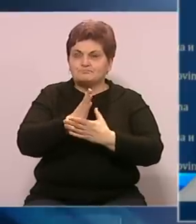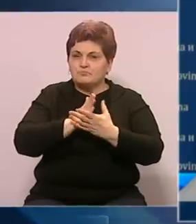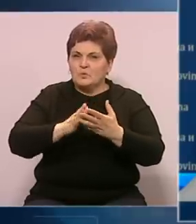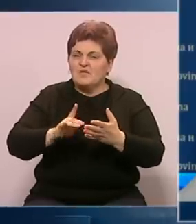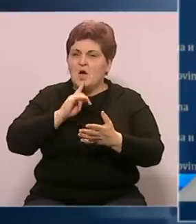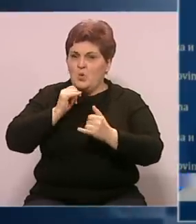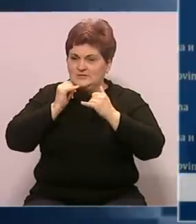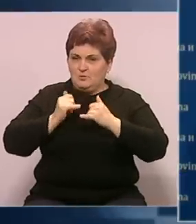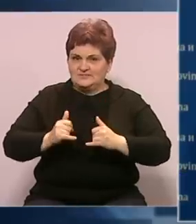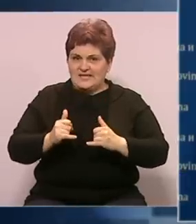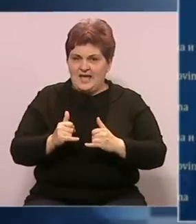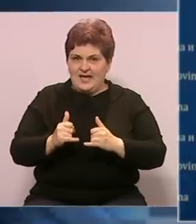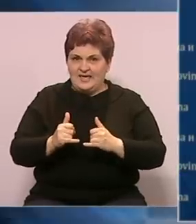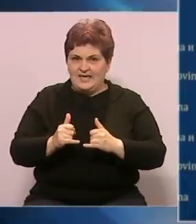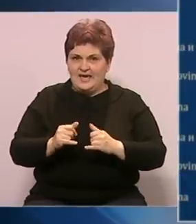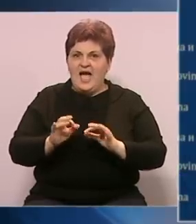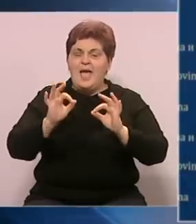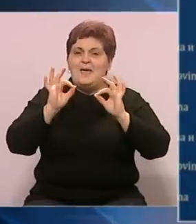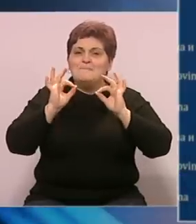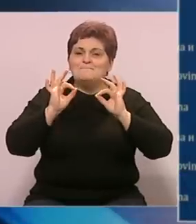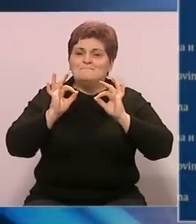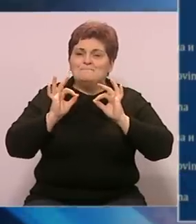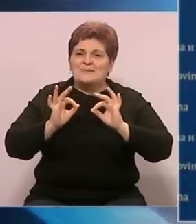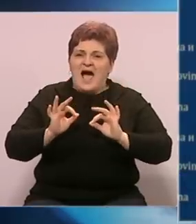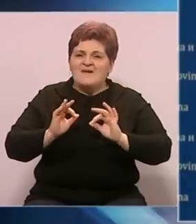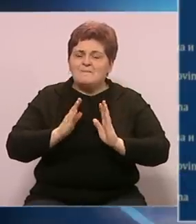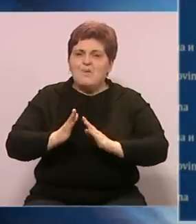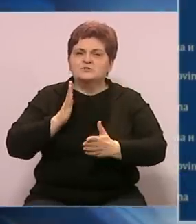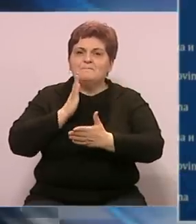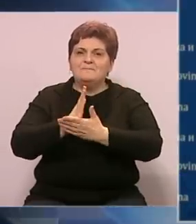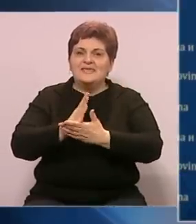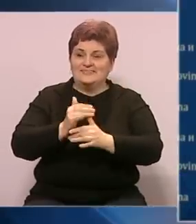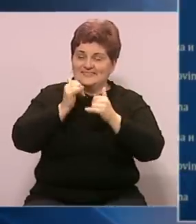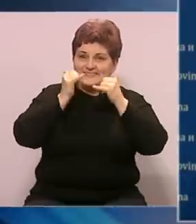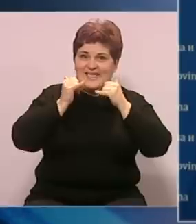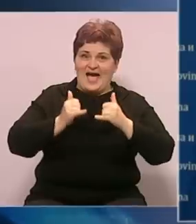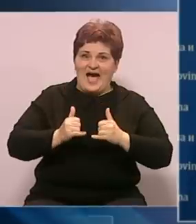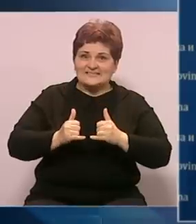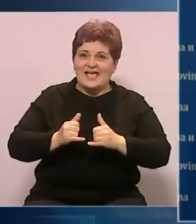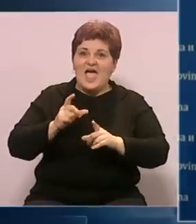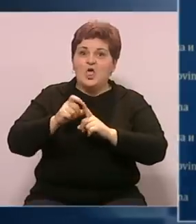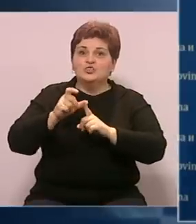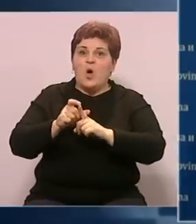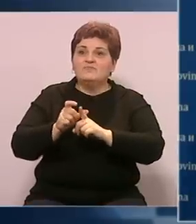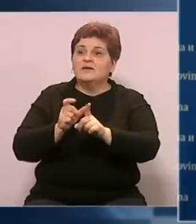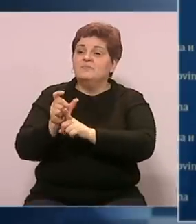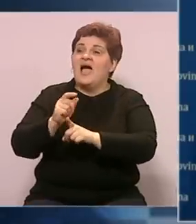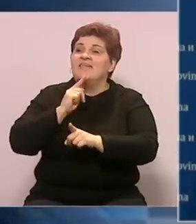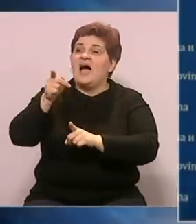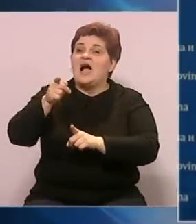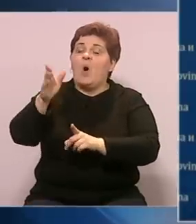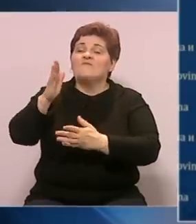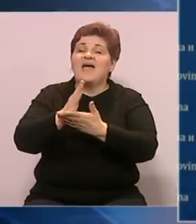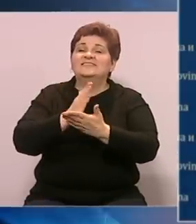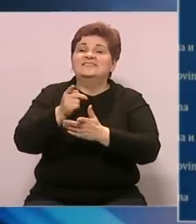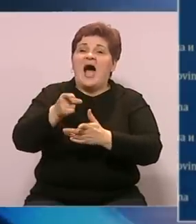kojoj se trenutno nalazimo, pravi bi potes, pravi bi postupak bio da se sada uvjetuje Milorad dodih povlačenjem ovog zakona